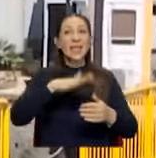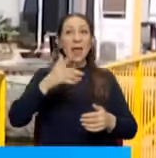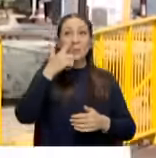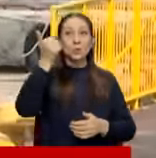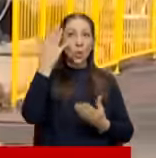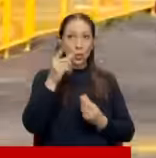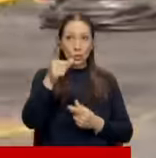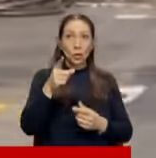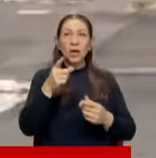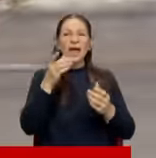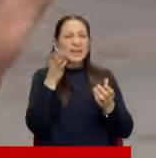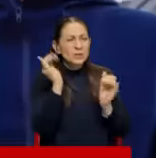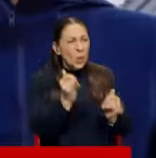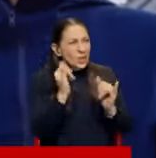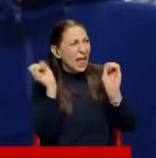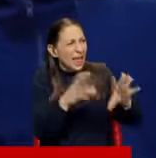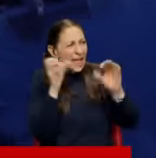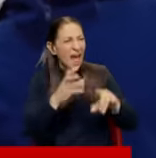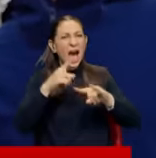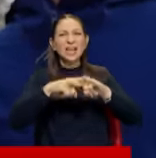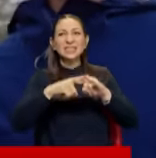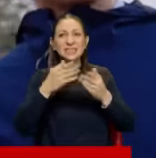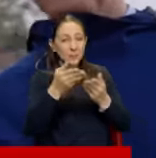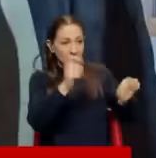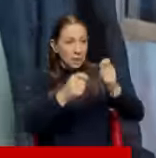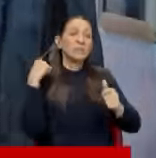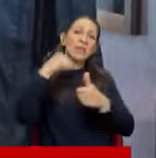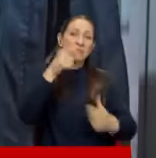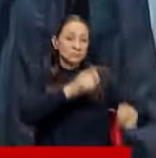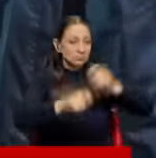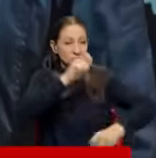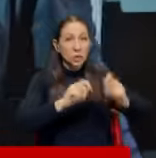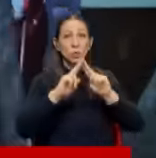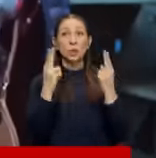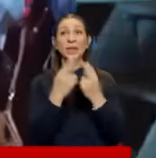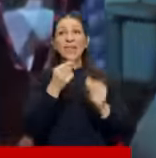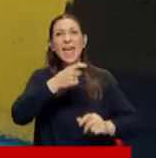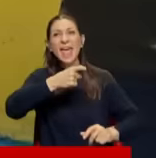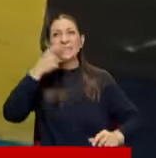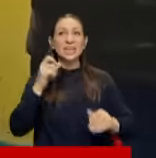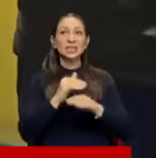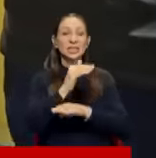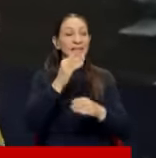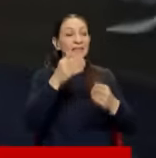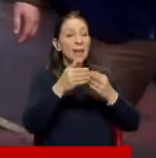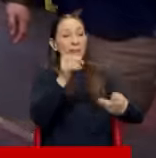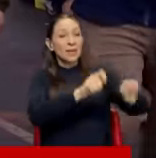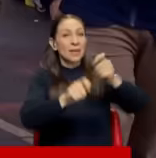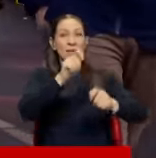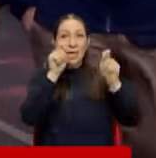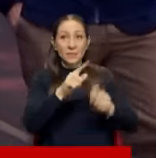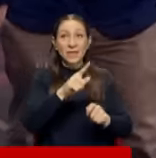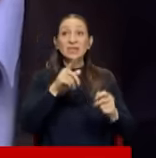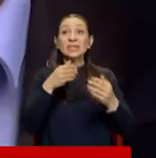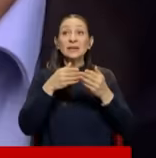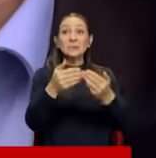müdürü oldu hurda deposuna dönen hariç tersanesinde üretimi başlattı dünyanın en eski yaşayan Tersanesi haline getirdi